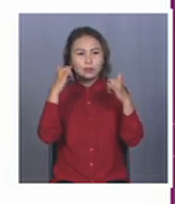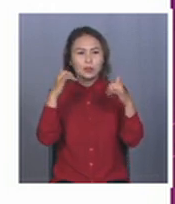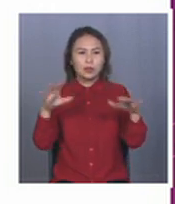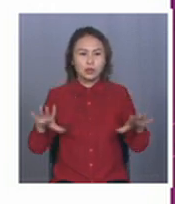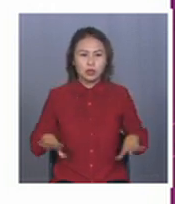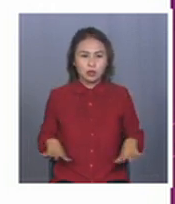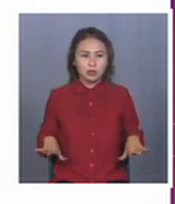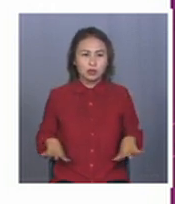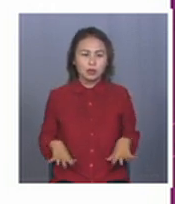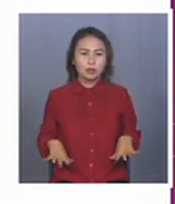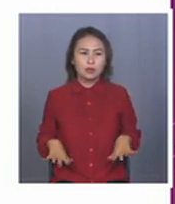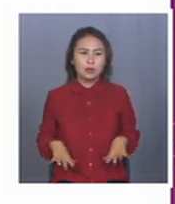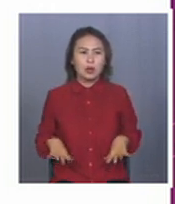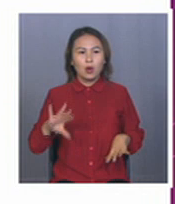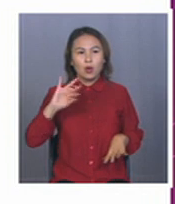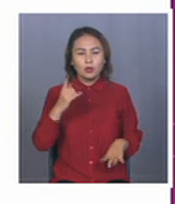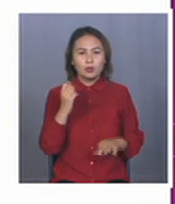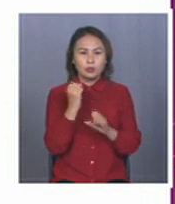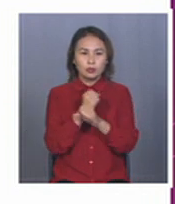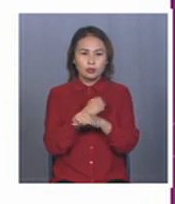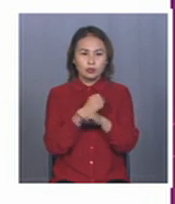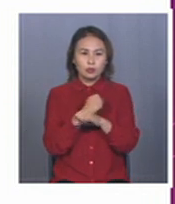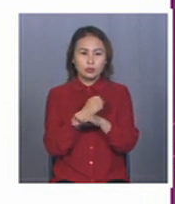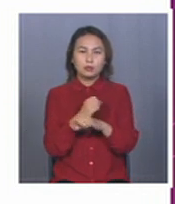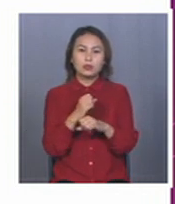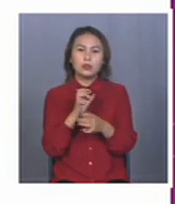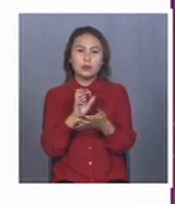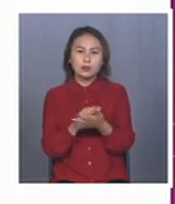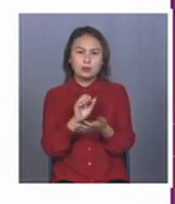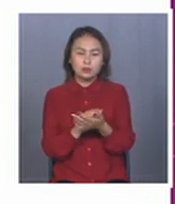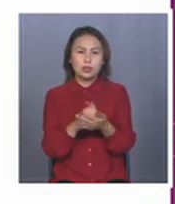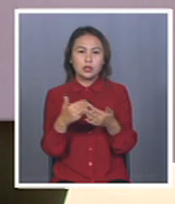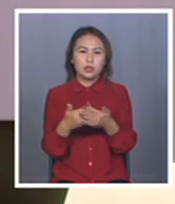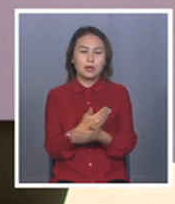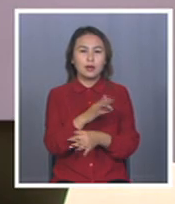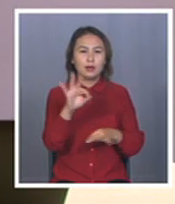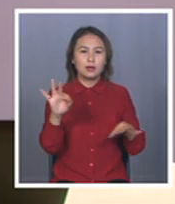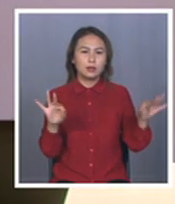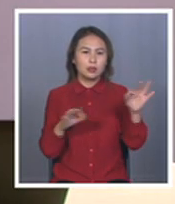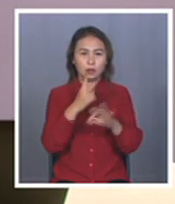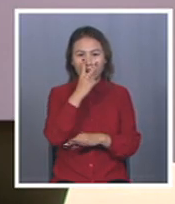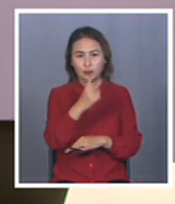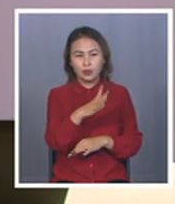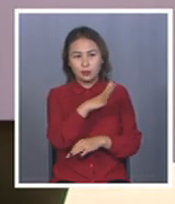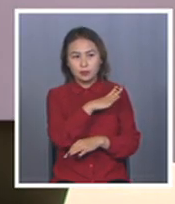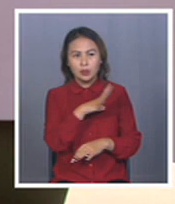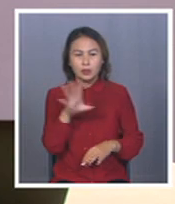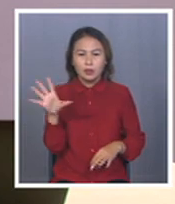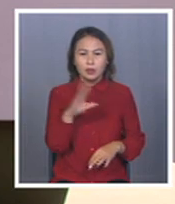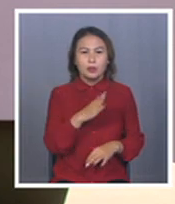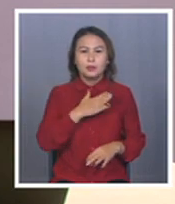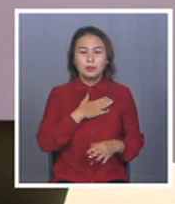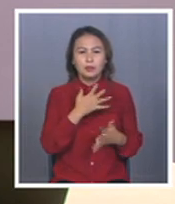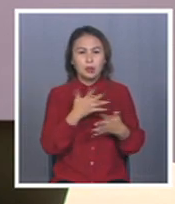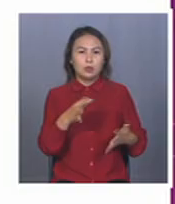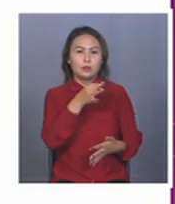жылқы, оңтүстігінде түйе шаруашылықтары жаңа картадан көргендей, бұл малдарда бізге көп